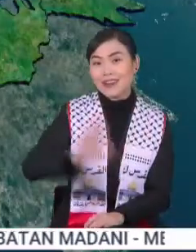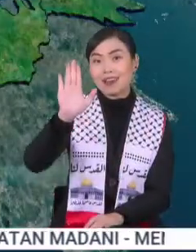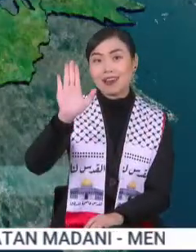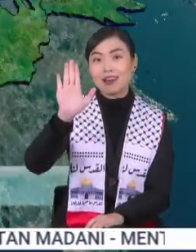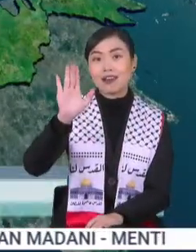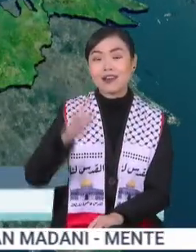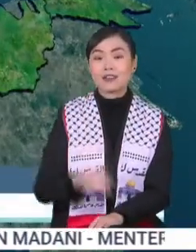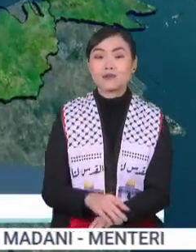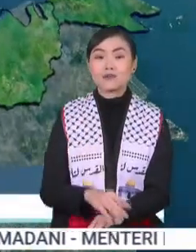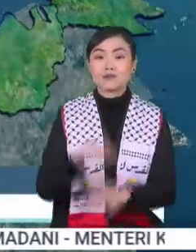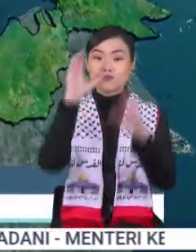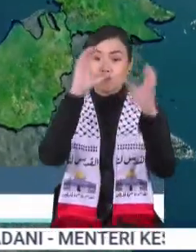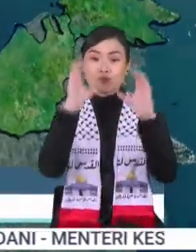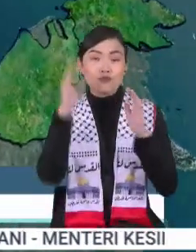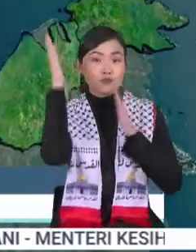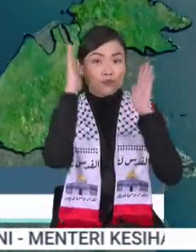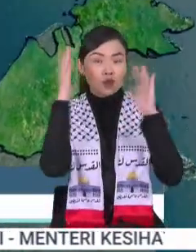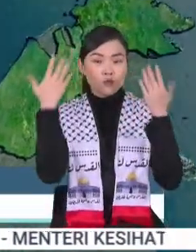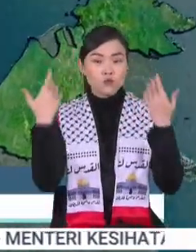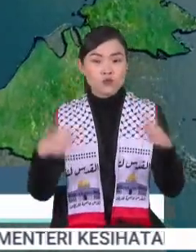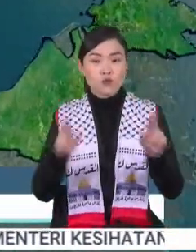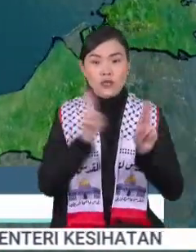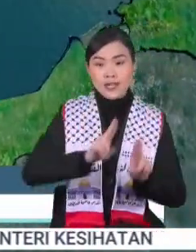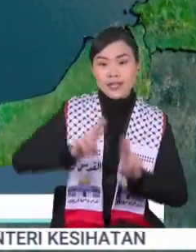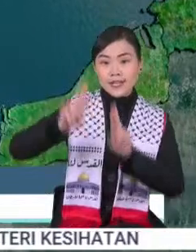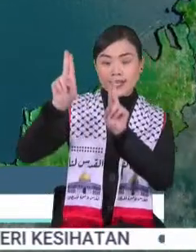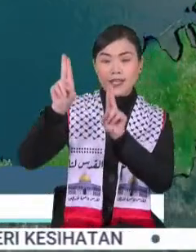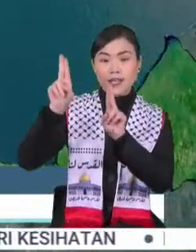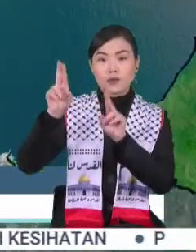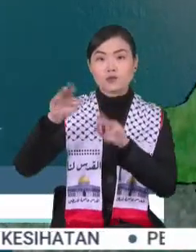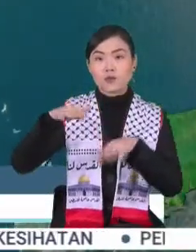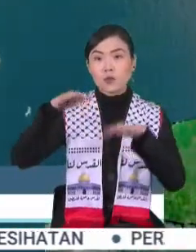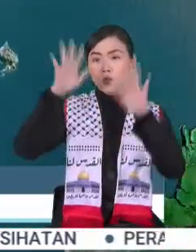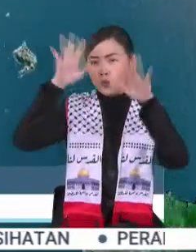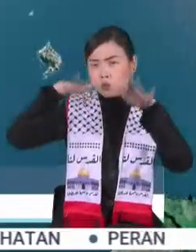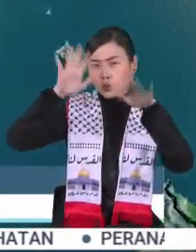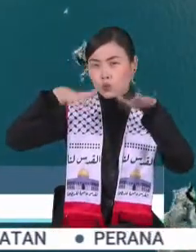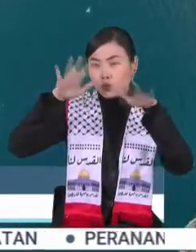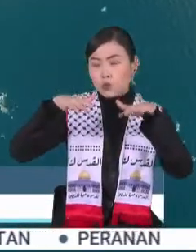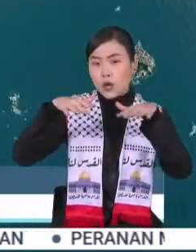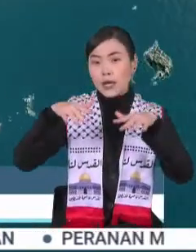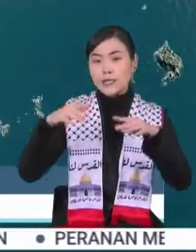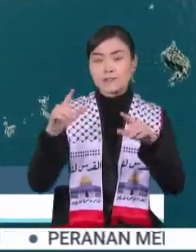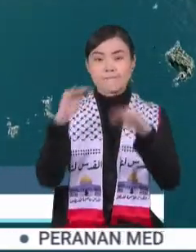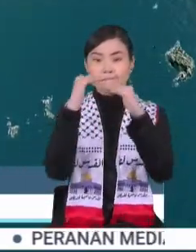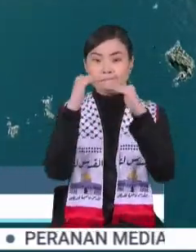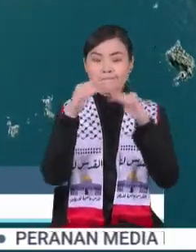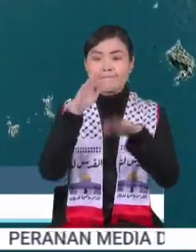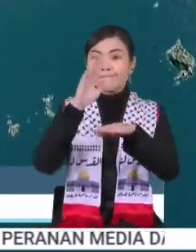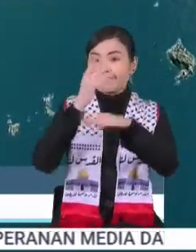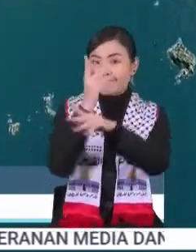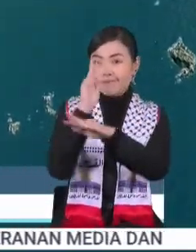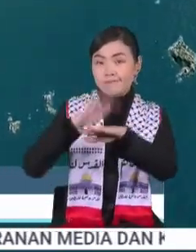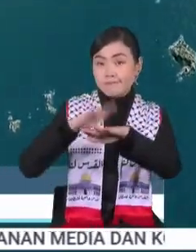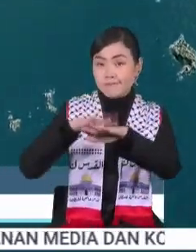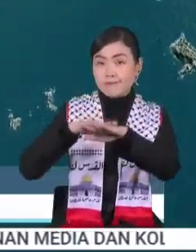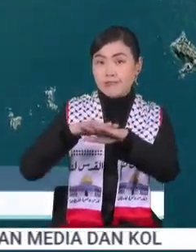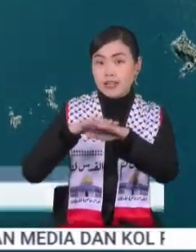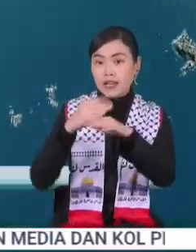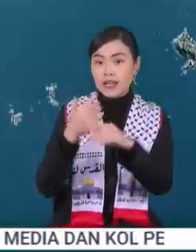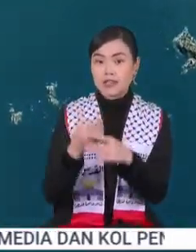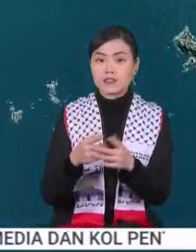Med Malaysia telah mengemaskini amaran hujan lebat berterusan kategori waspada yang akan berkuat kuasa